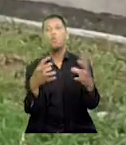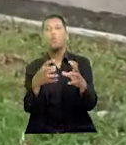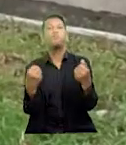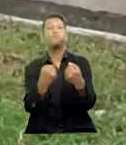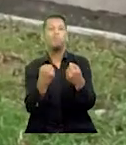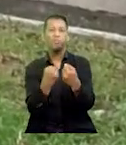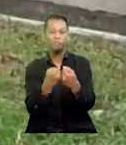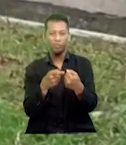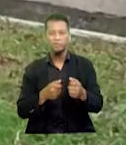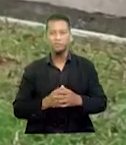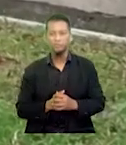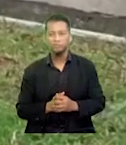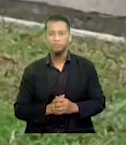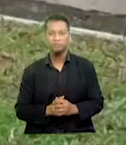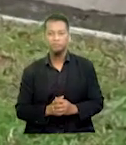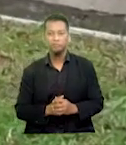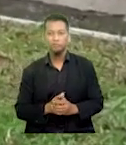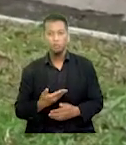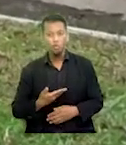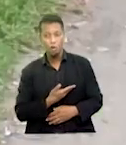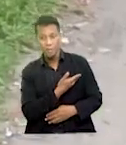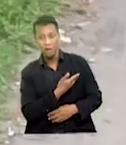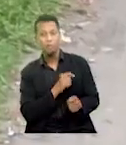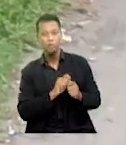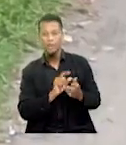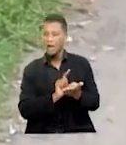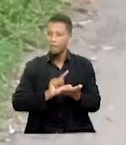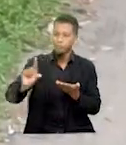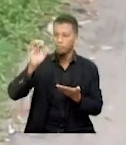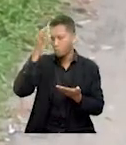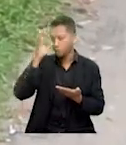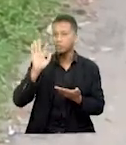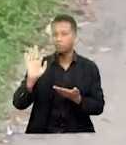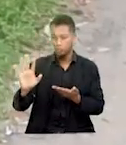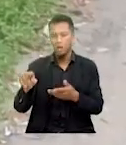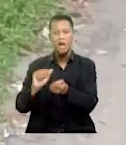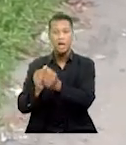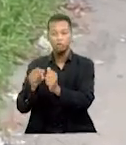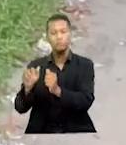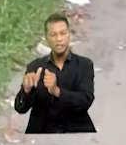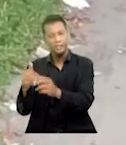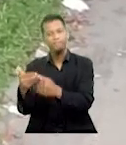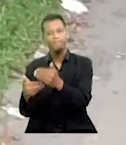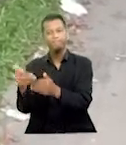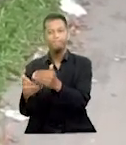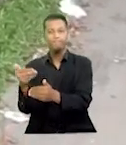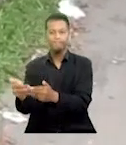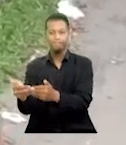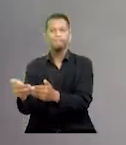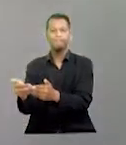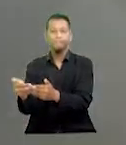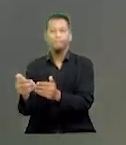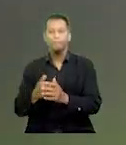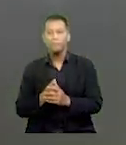Menjadi korban pengeroyokan, pihak korban telah membuat laporan ke polisi. Dan saat ini kasusnya sedang ditangani oleh unit PPA Polrestabes Medan.